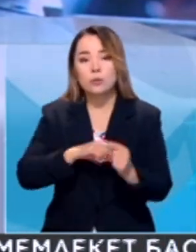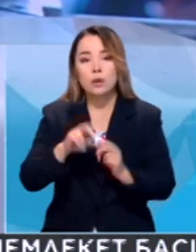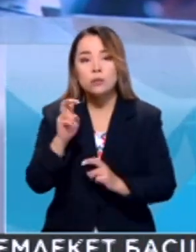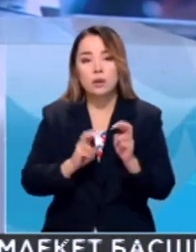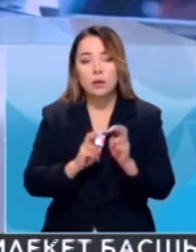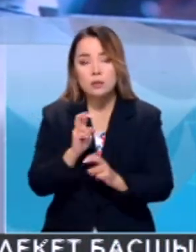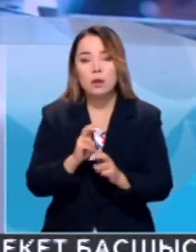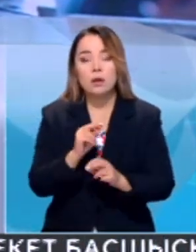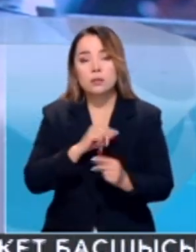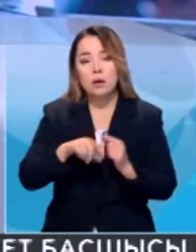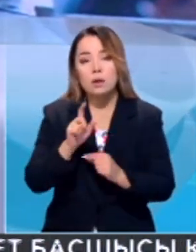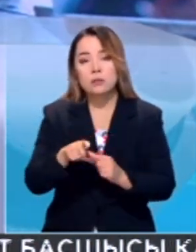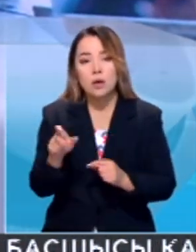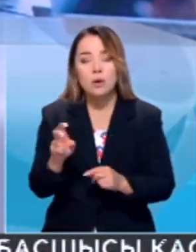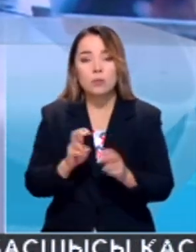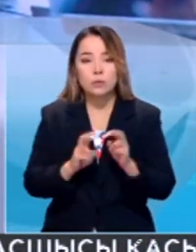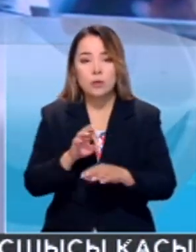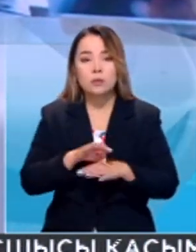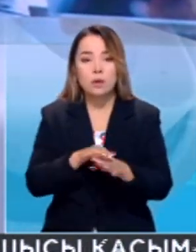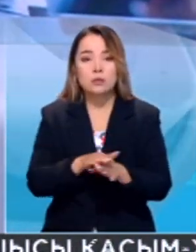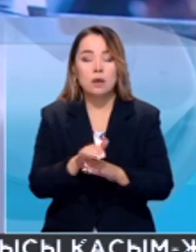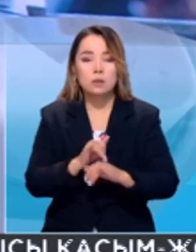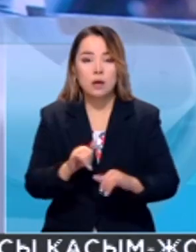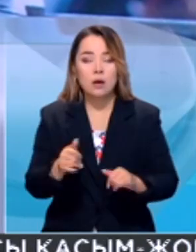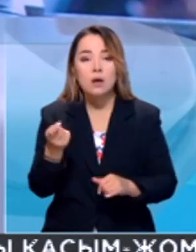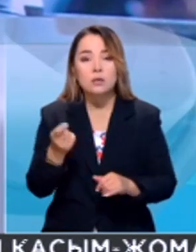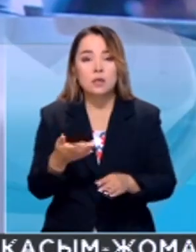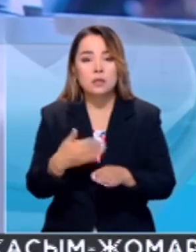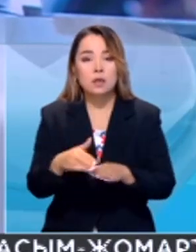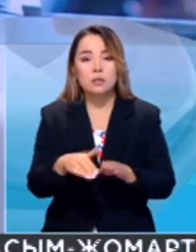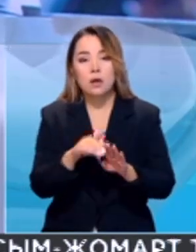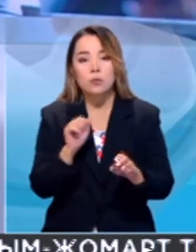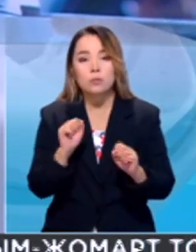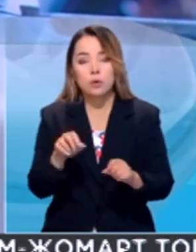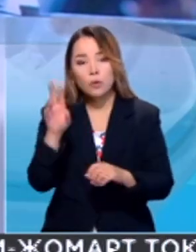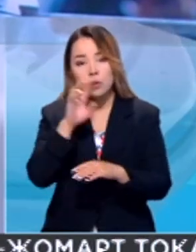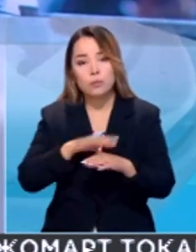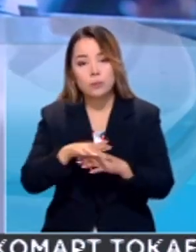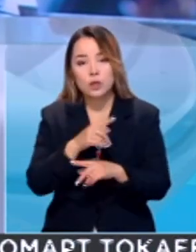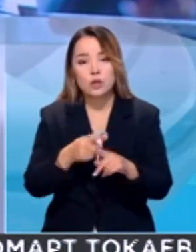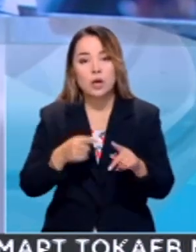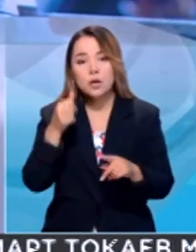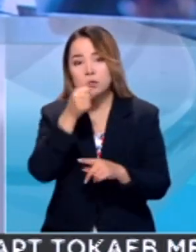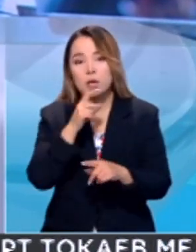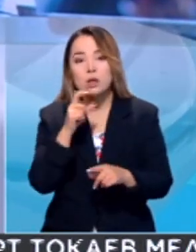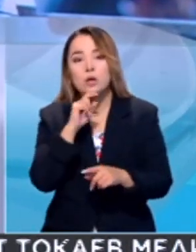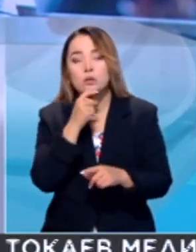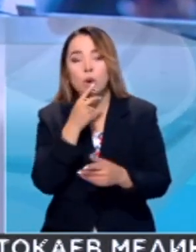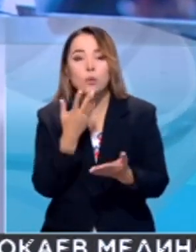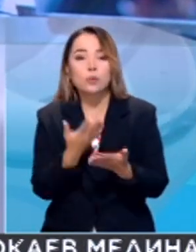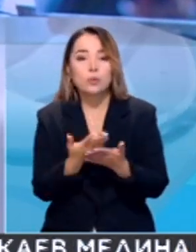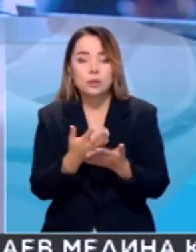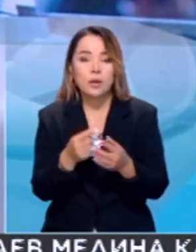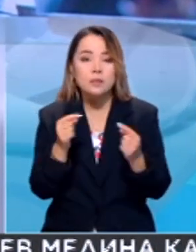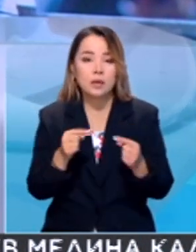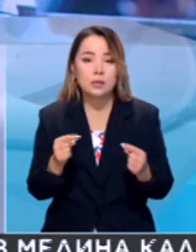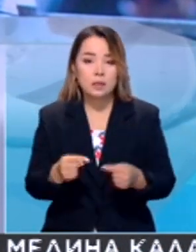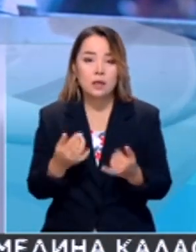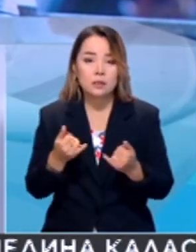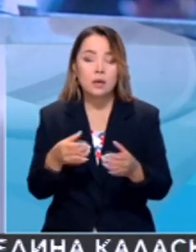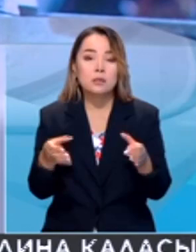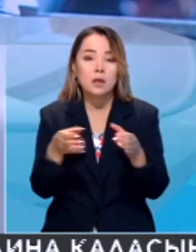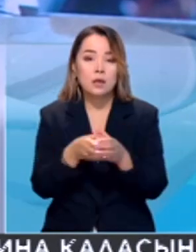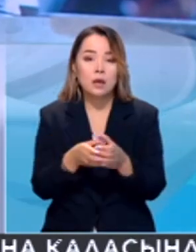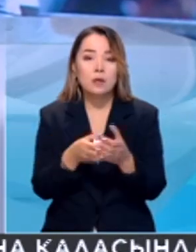енді өнеркәсіпті дамыту қорынан арзан несие ала алады. Үкімет жариялаған жарты жылдықтың экономикалық көрсеткішіне сәйкес, бұл